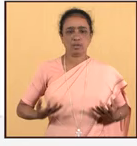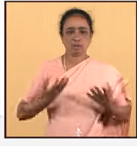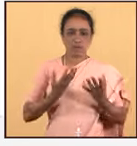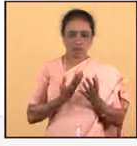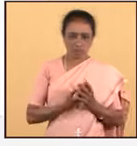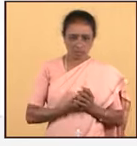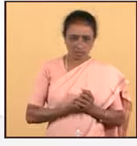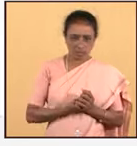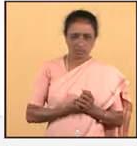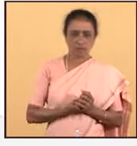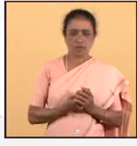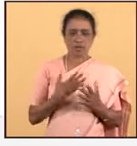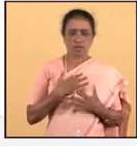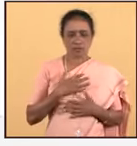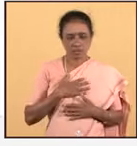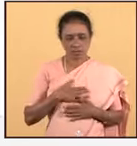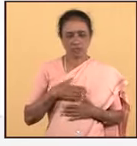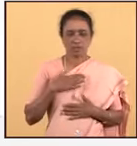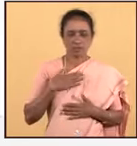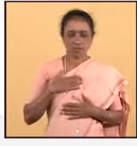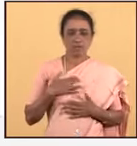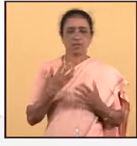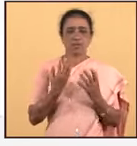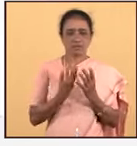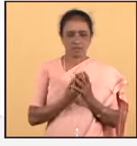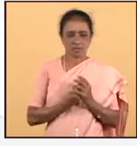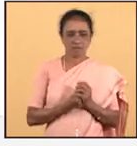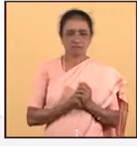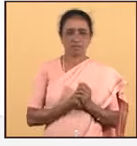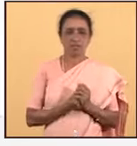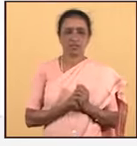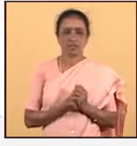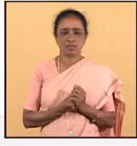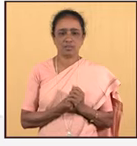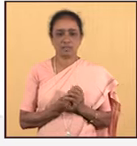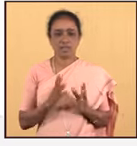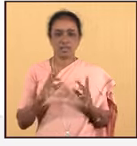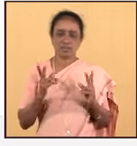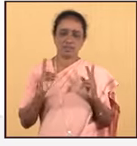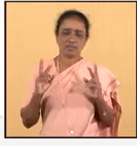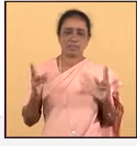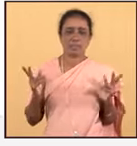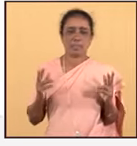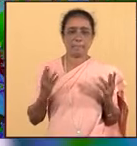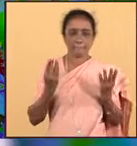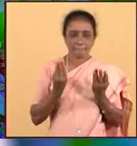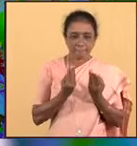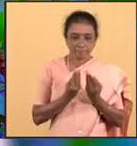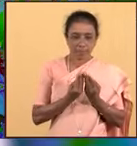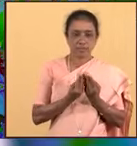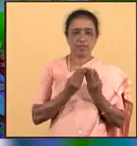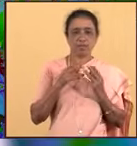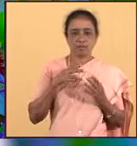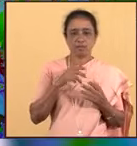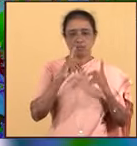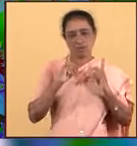மீது அவங்களுடைய ஒரு சகிப்புத்தன்மை. அந்த சகிப்புத்தன்மைன்னா ஆங்கிலத்தில் டாலரன்ஸ் சொல்லுவாங்க. அந்த